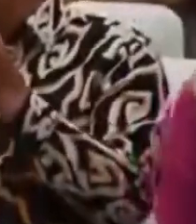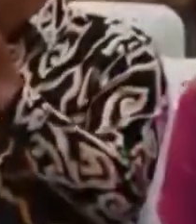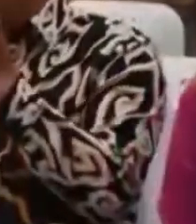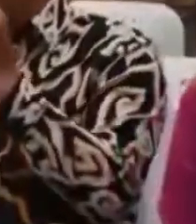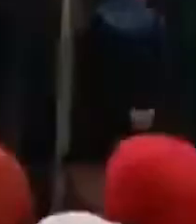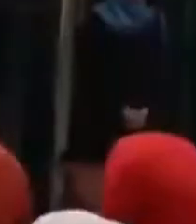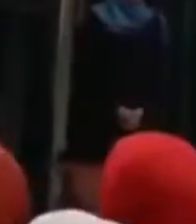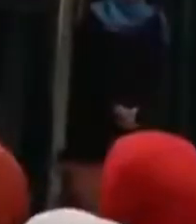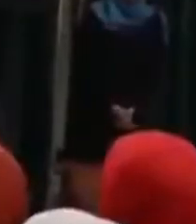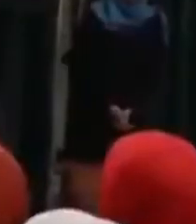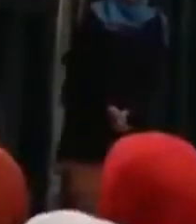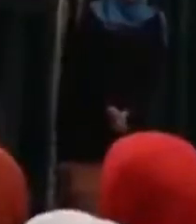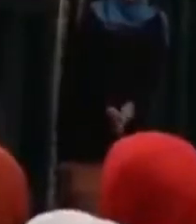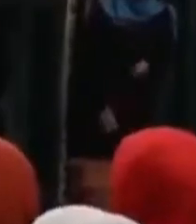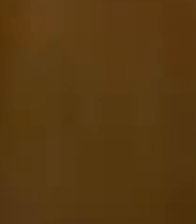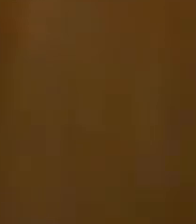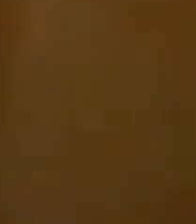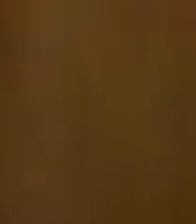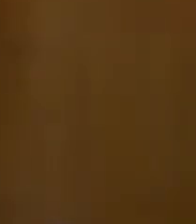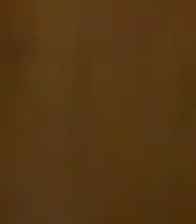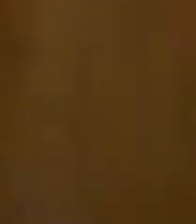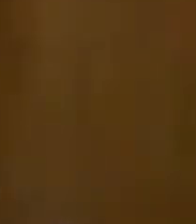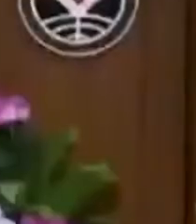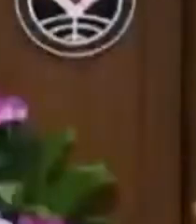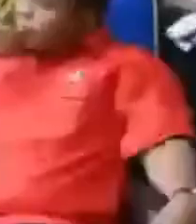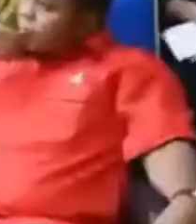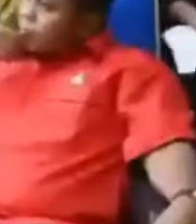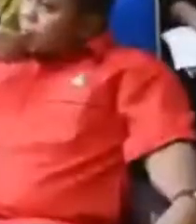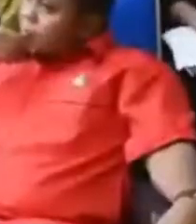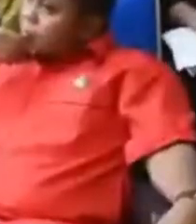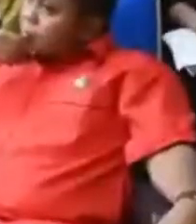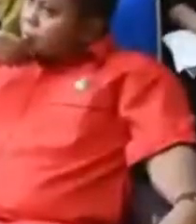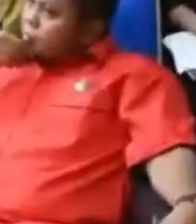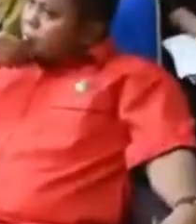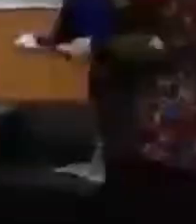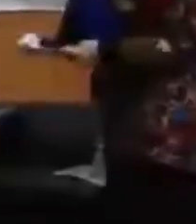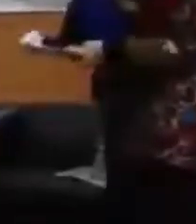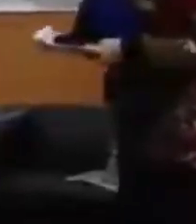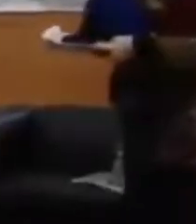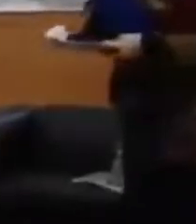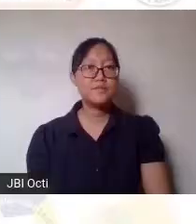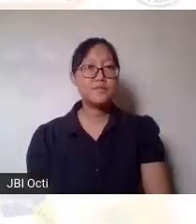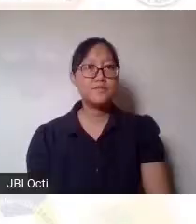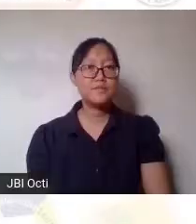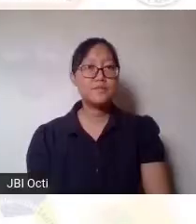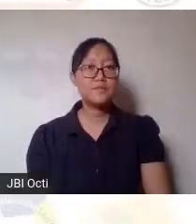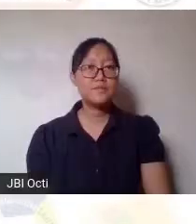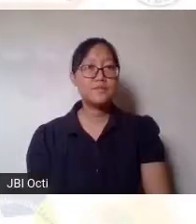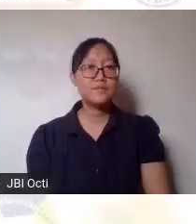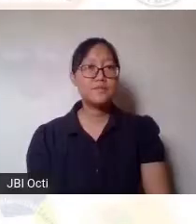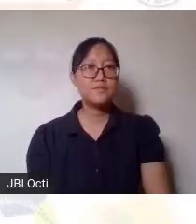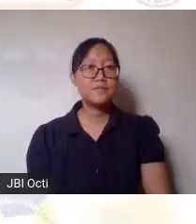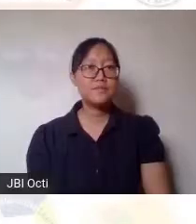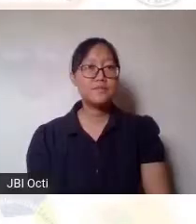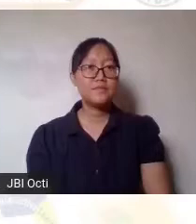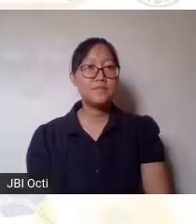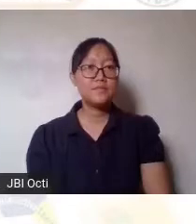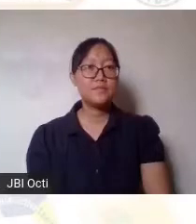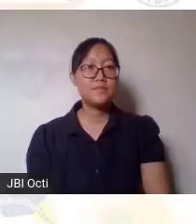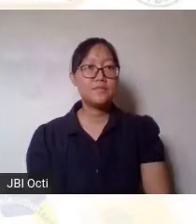Hingga saat ini, P4TK, TK, dan PLB masih terus berupaya mengembangkan.